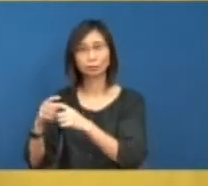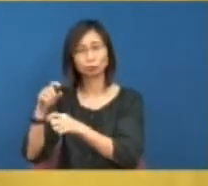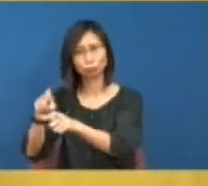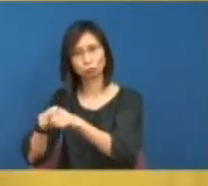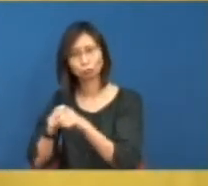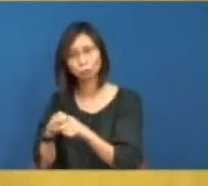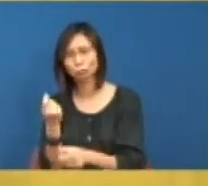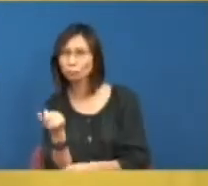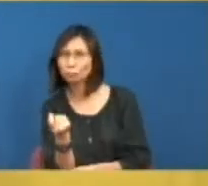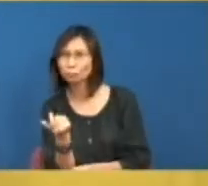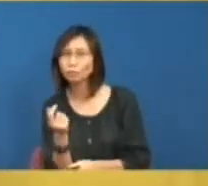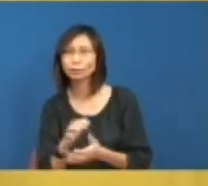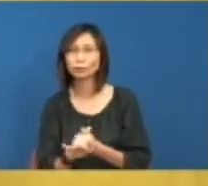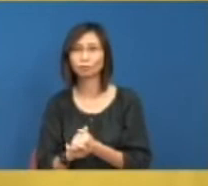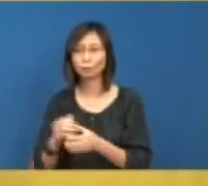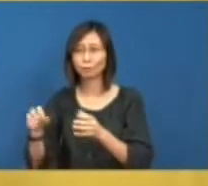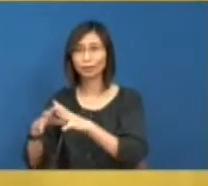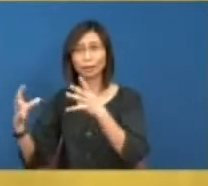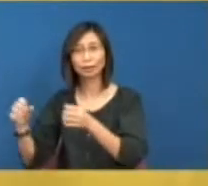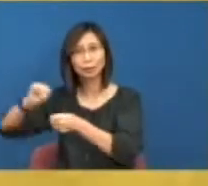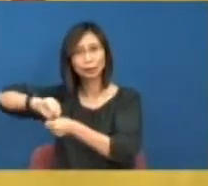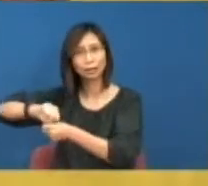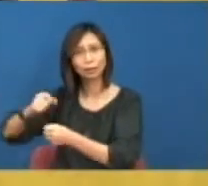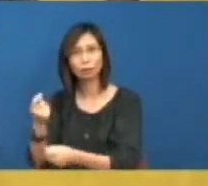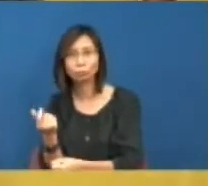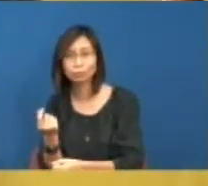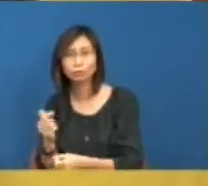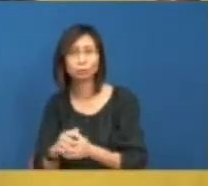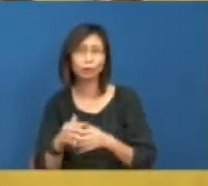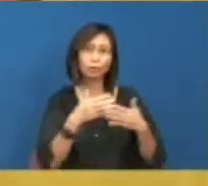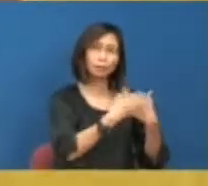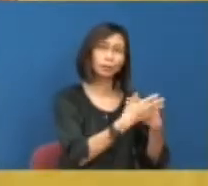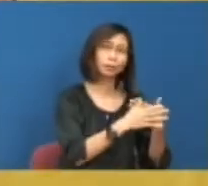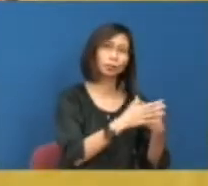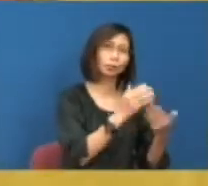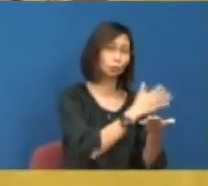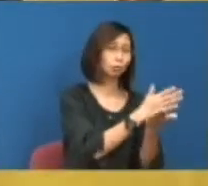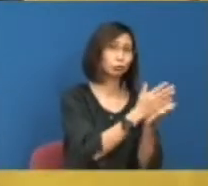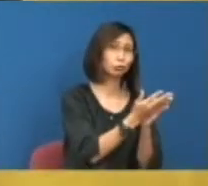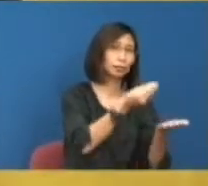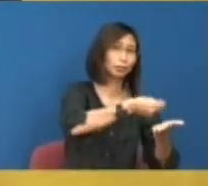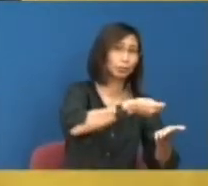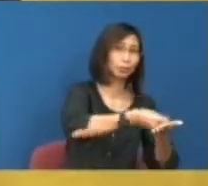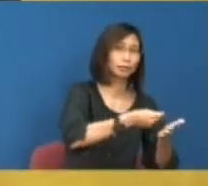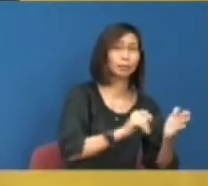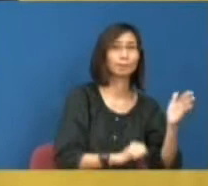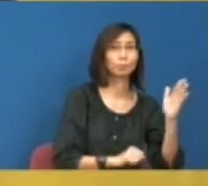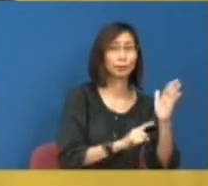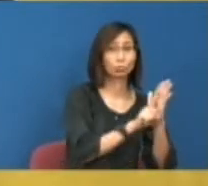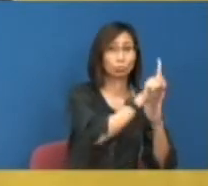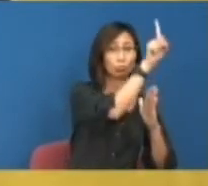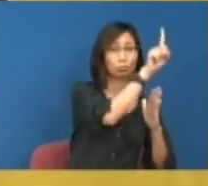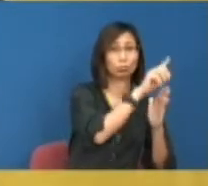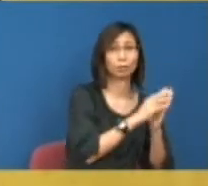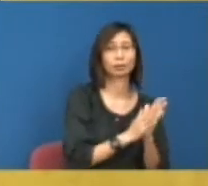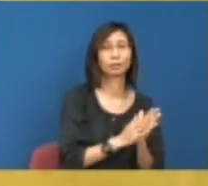而我哋人工漲得唔夠嘅時候，呢個另一方面就係物價，表現為物價嘅呢